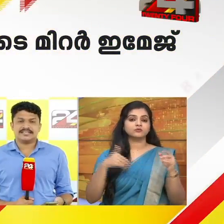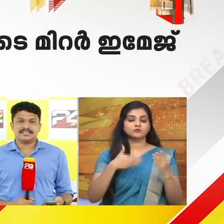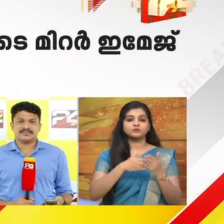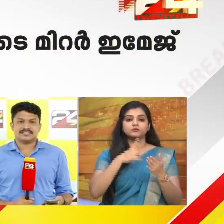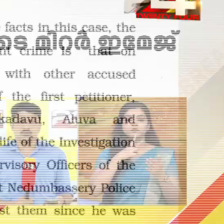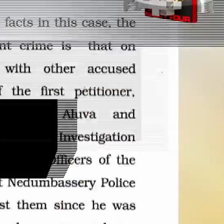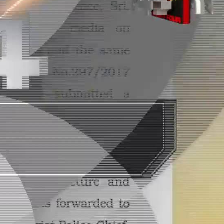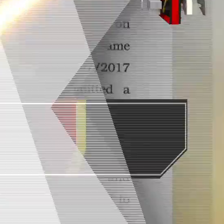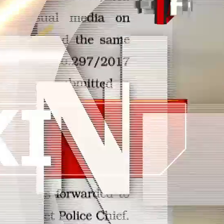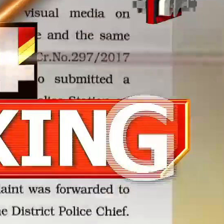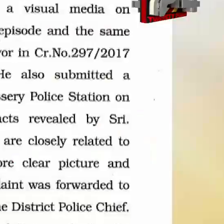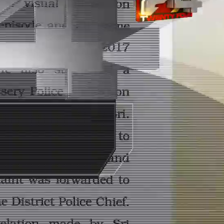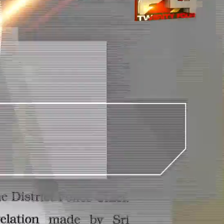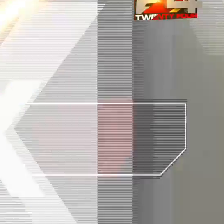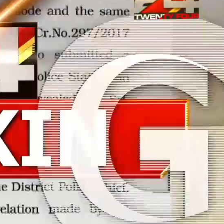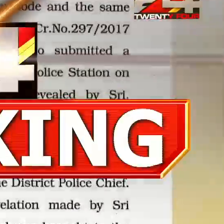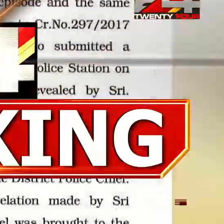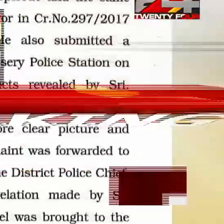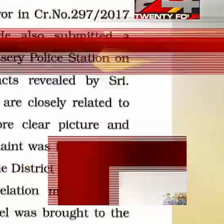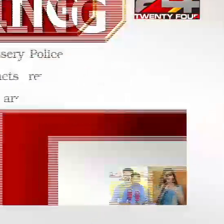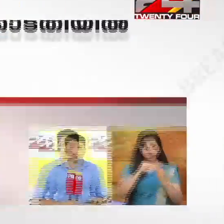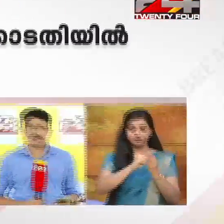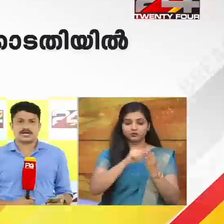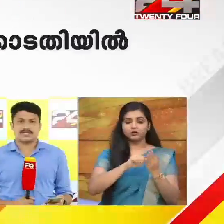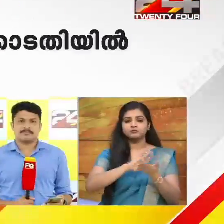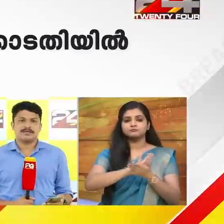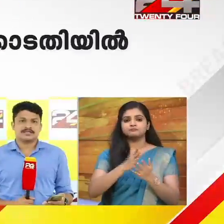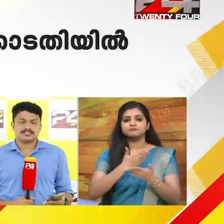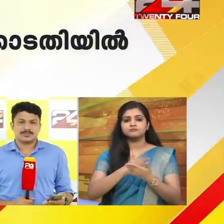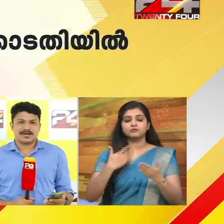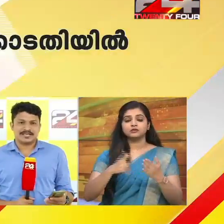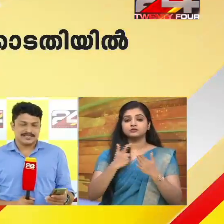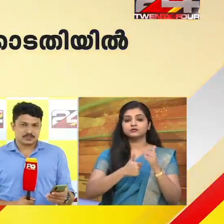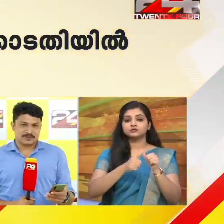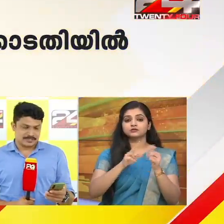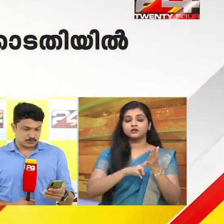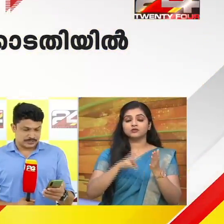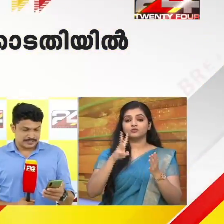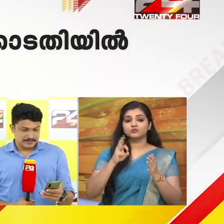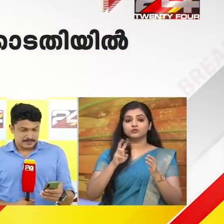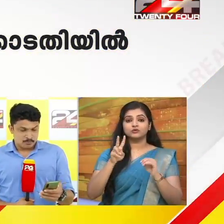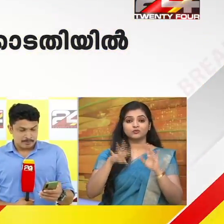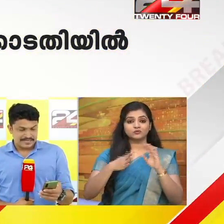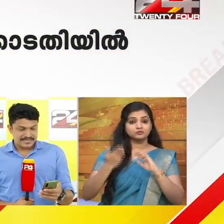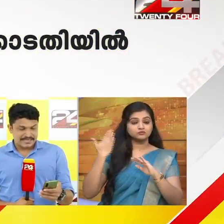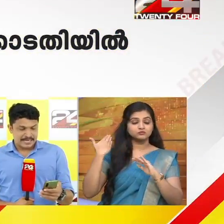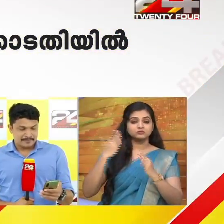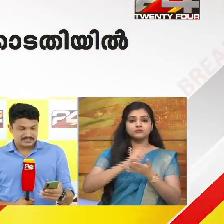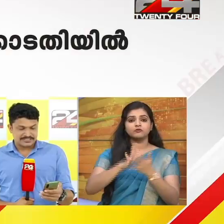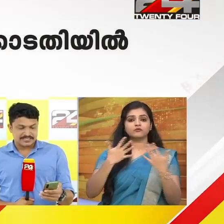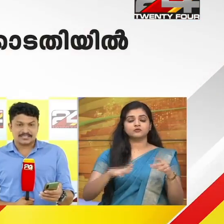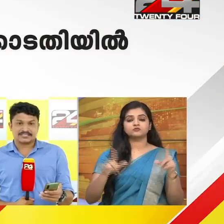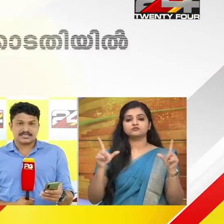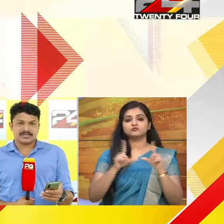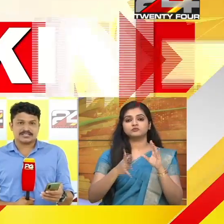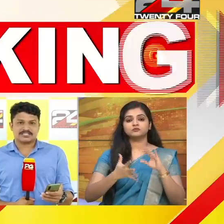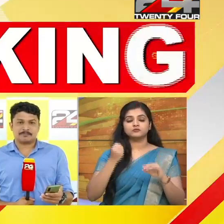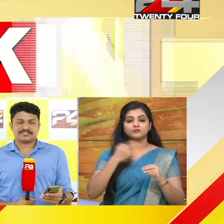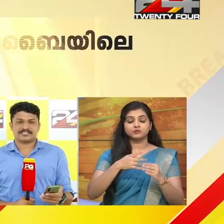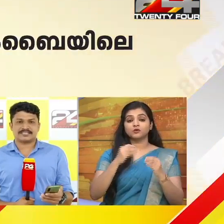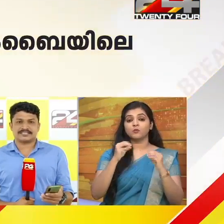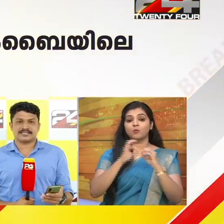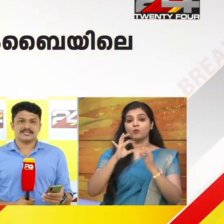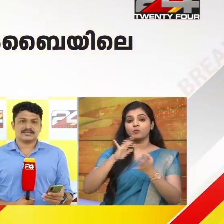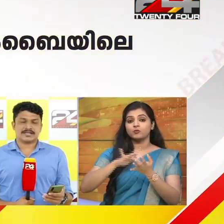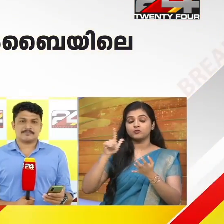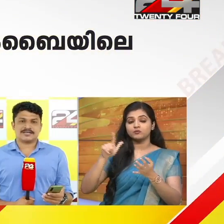ജനുവരി 29-30 നശിപ്പിക്കപ്പെട്ടു എന്നുള്ള കാര്യം കൃത്യമായി എടുത്തു പറയുന്നുണ്ട്. മുംബൈയിലെ ലാബിലെത്തിച്ചാണ് തെളിവുകൾ നശിപ്പിച്ചത്